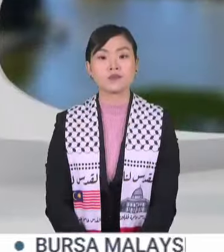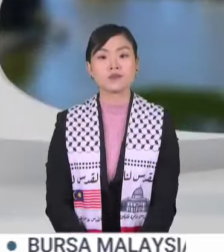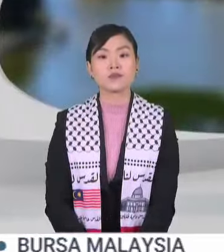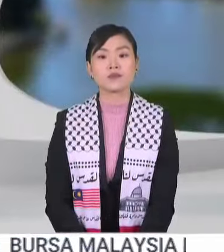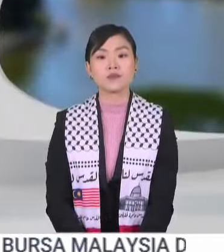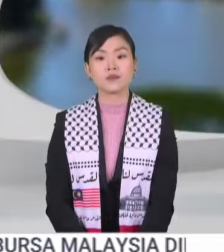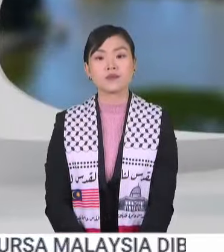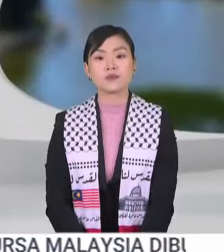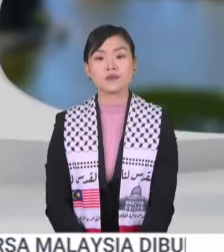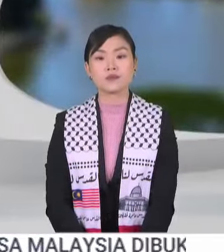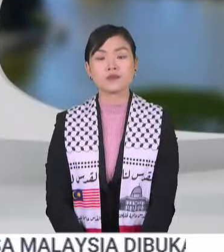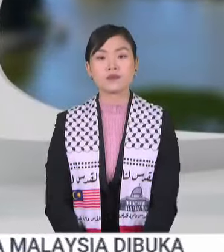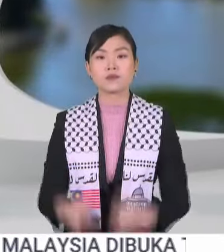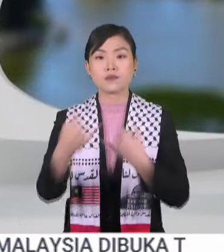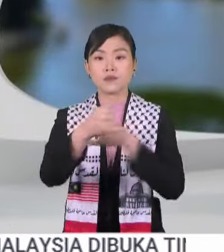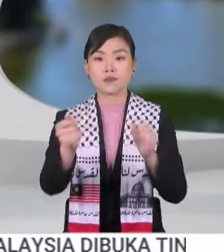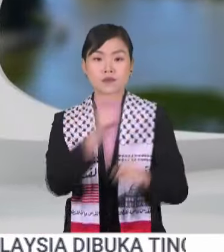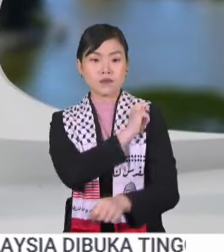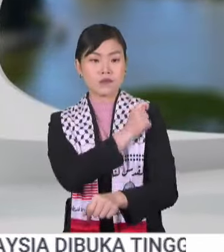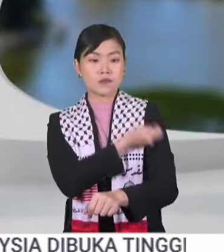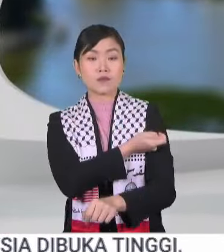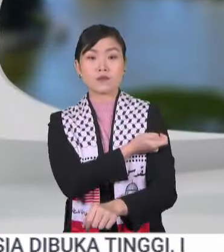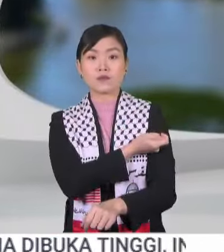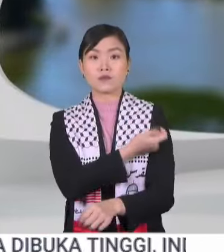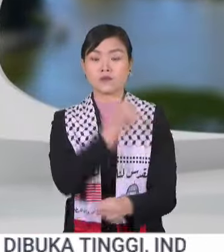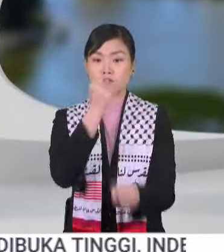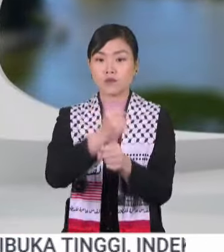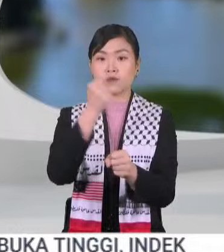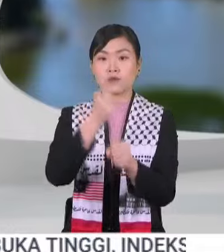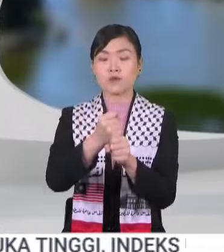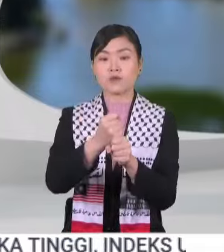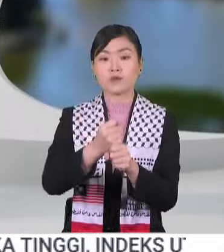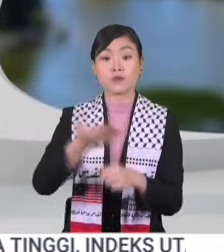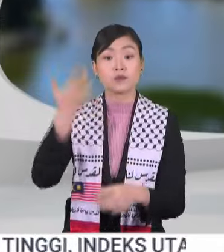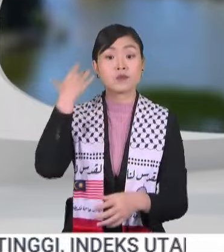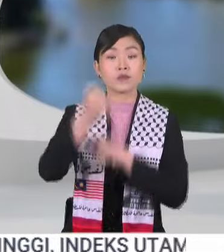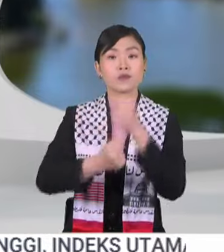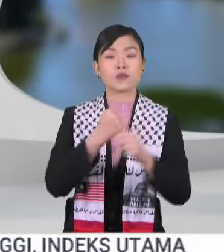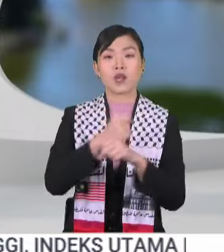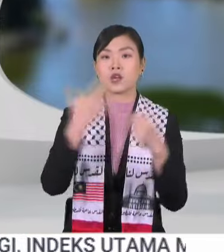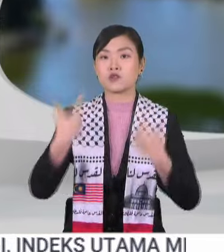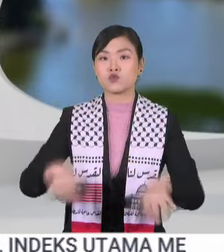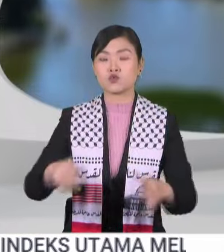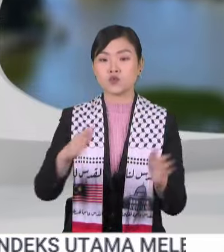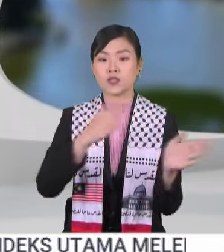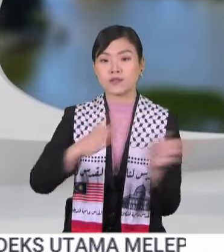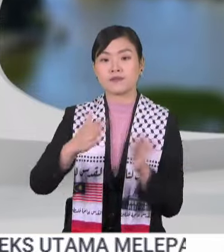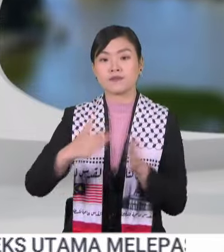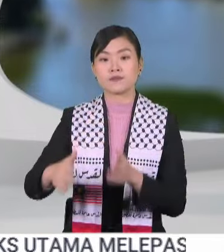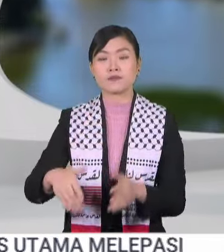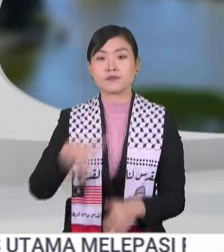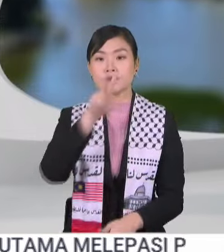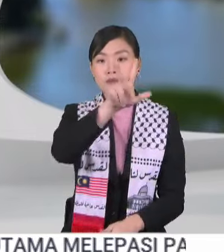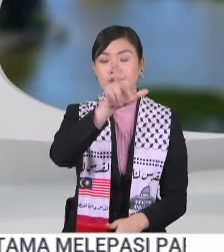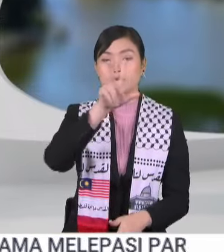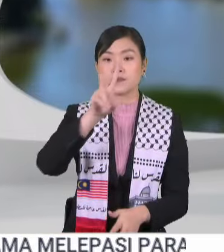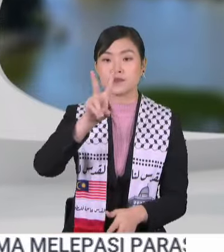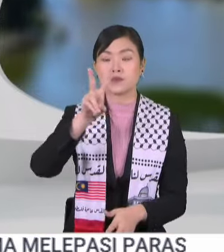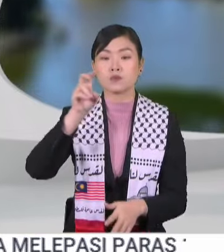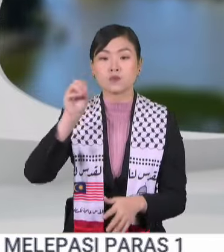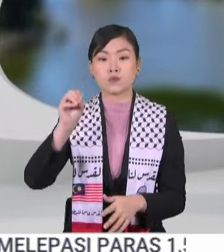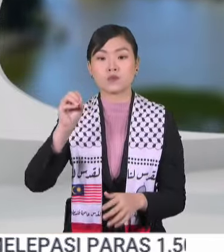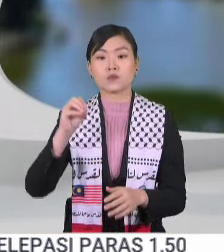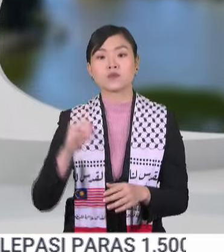1952 jabatan tenaga kerja JTK Sarawak pada tahun lepas telah melaksanakan 320 operasi